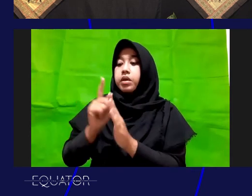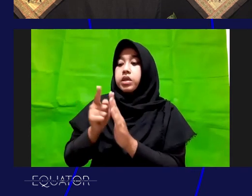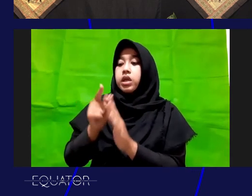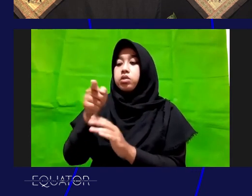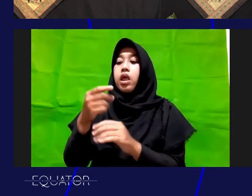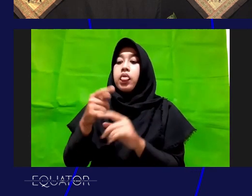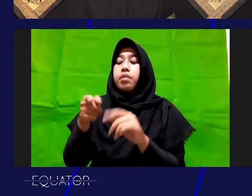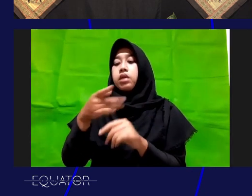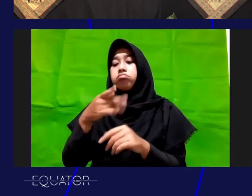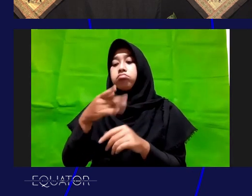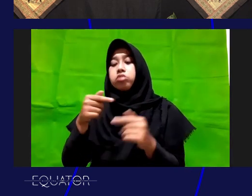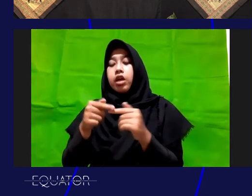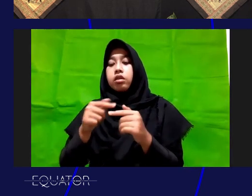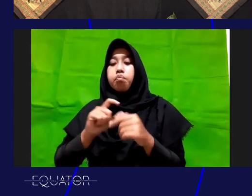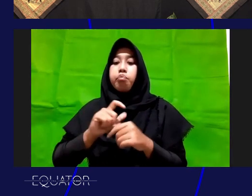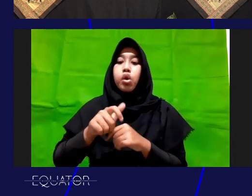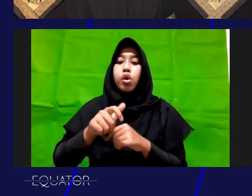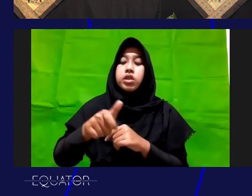sih,